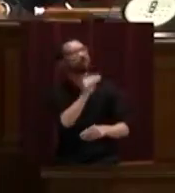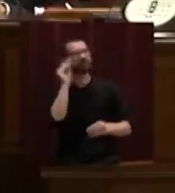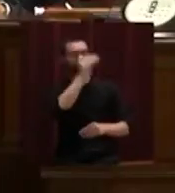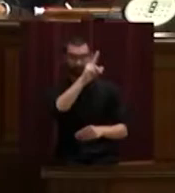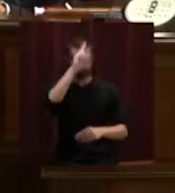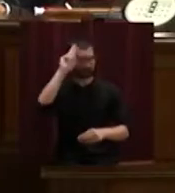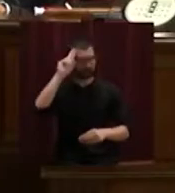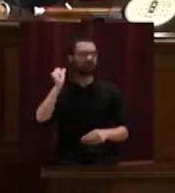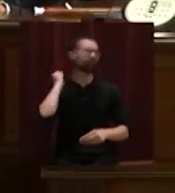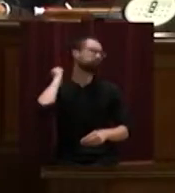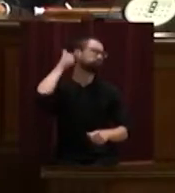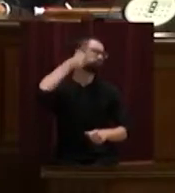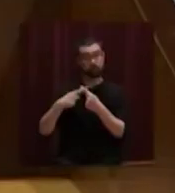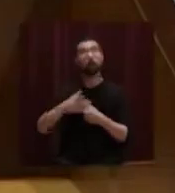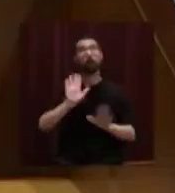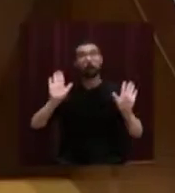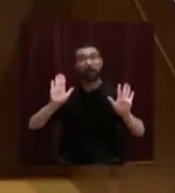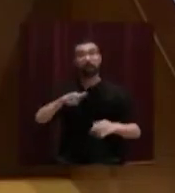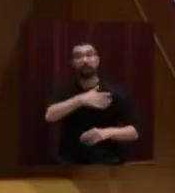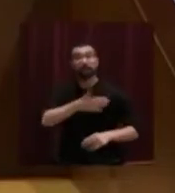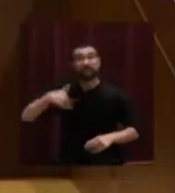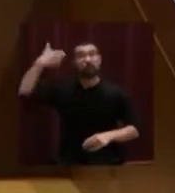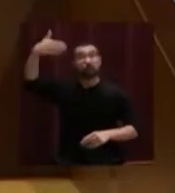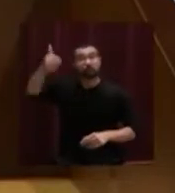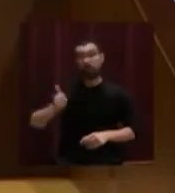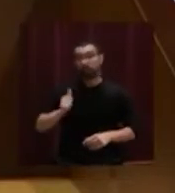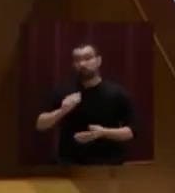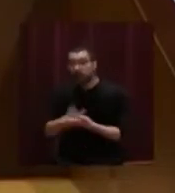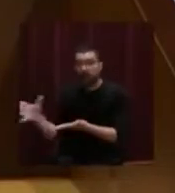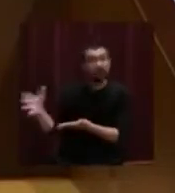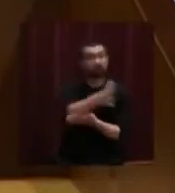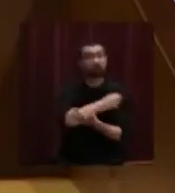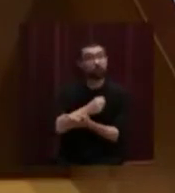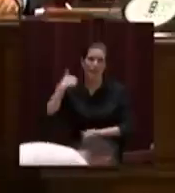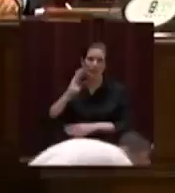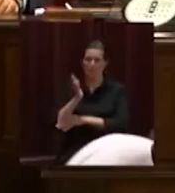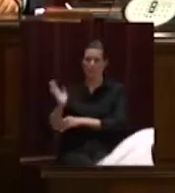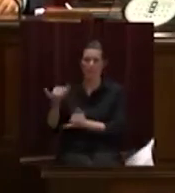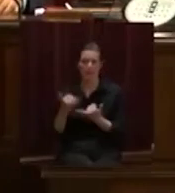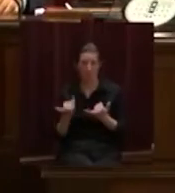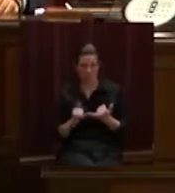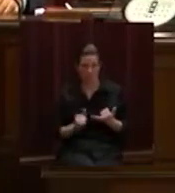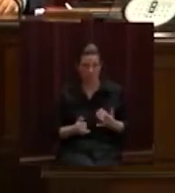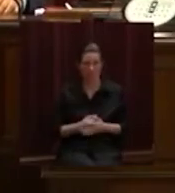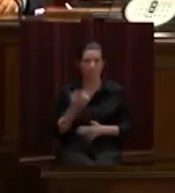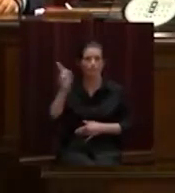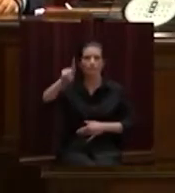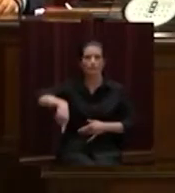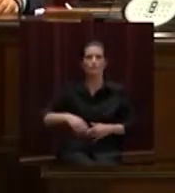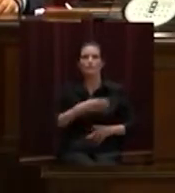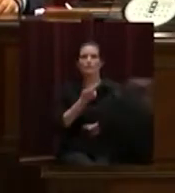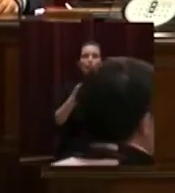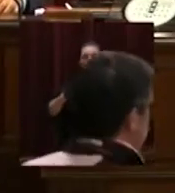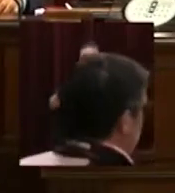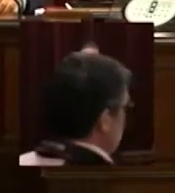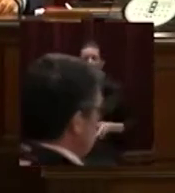objectius que s'ha marcat el govern que formaran PSIP, Podem i Més. Hem de ser capaços de mitigar les incomoditats inherents a l'arribada de milions de persones